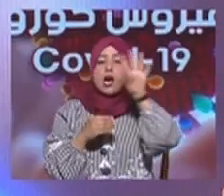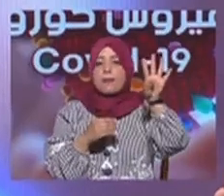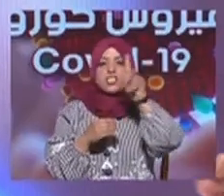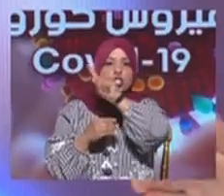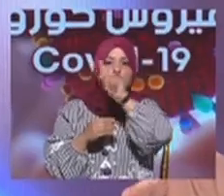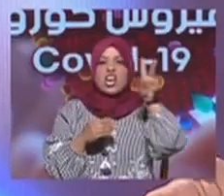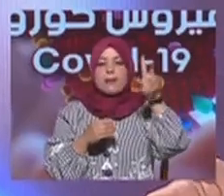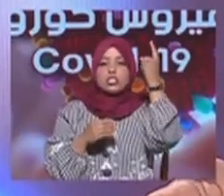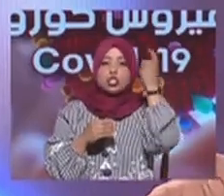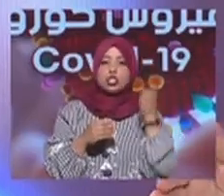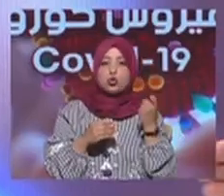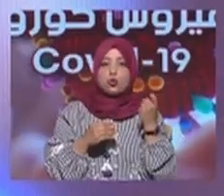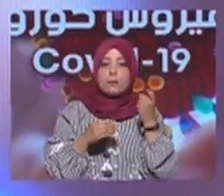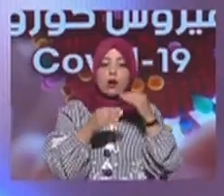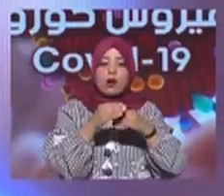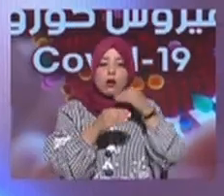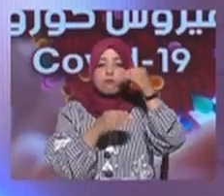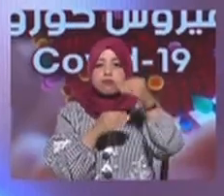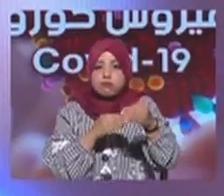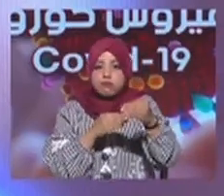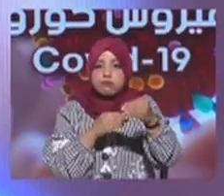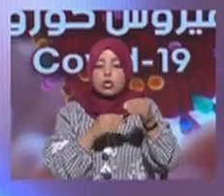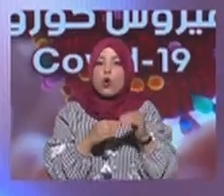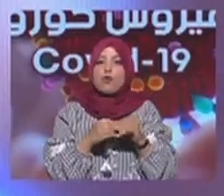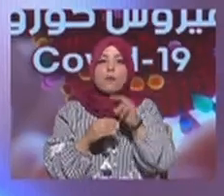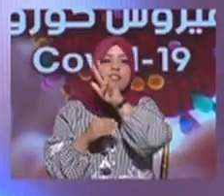حاملين للفيروس حتى بعد 30 يوم معناتها مازالوا ما فماش